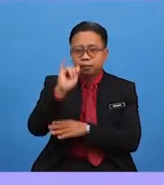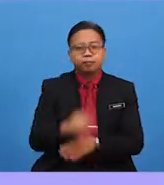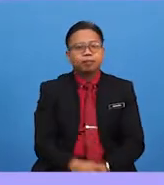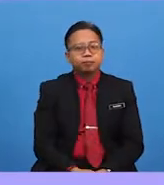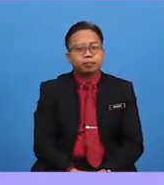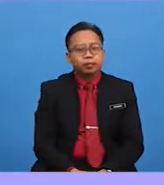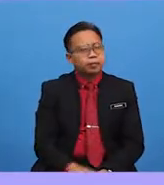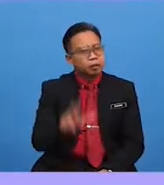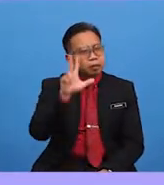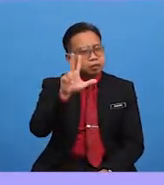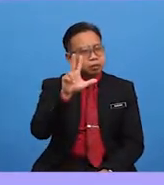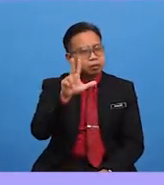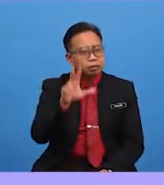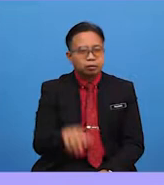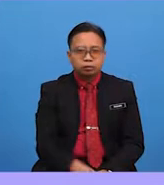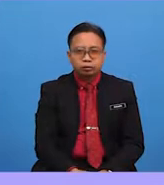Perkataan yang ketiga,